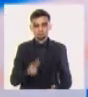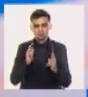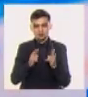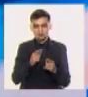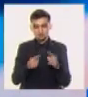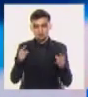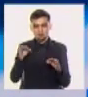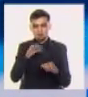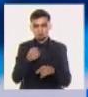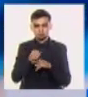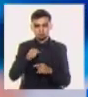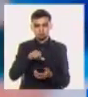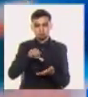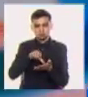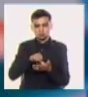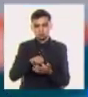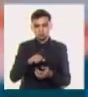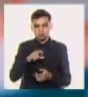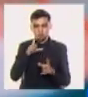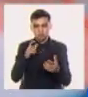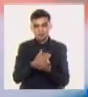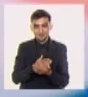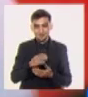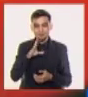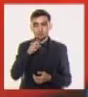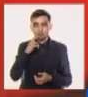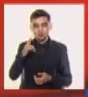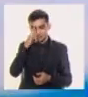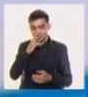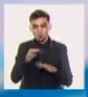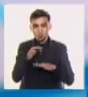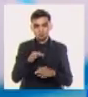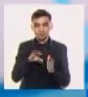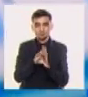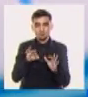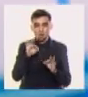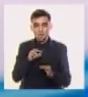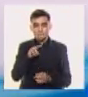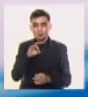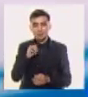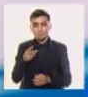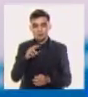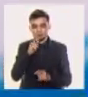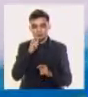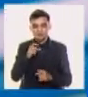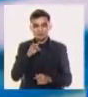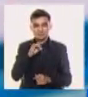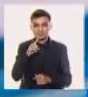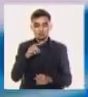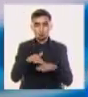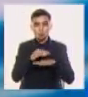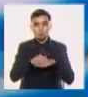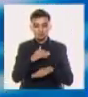Настоящие супергерои среди нас в Восточно-Казахстанской области подвели итоги народного голосования премии «СГ Жерек. Доброе